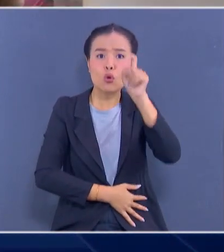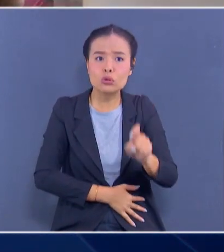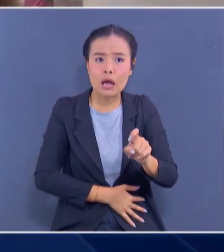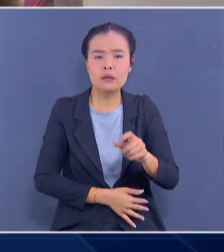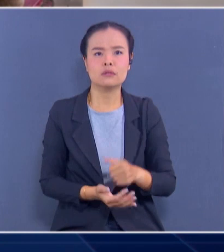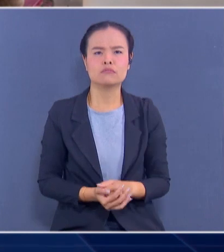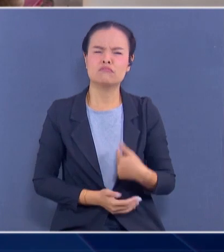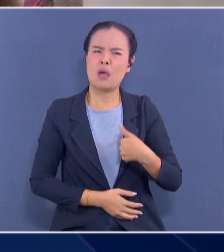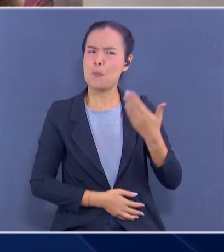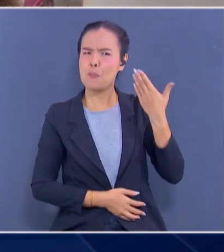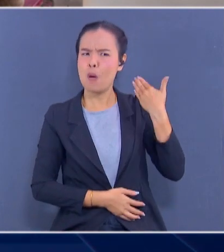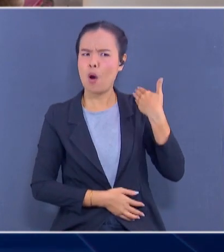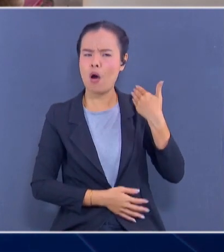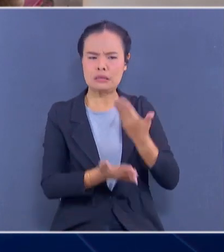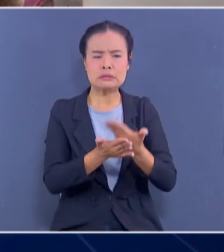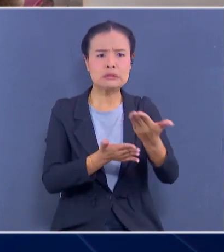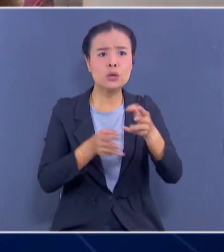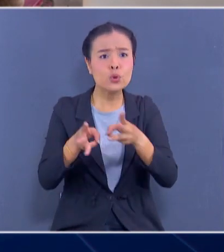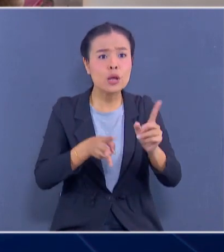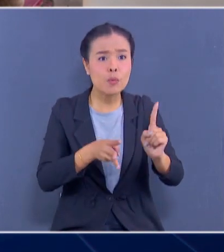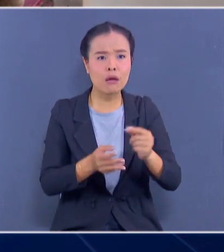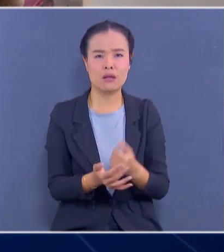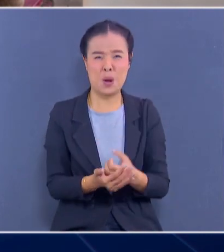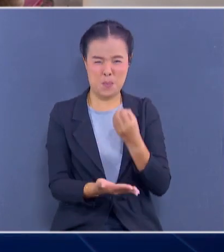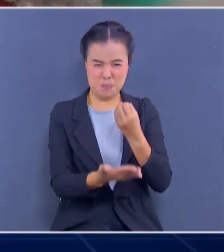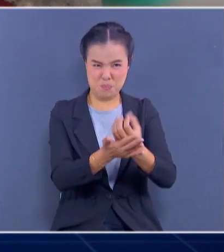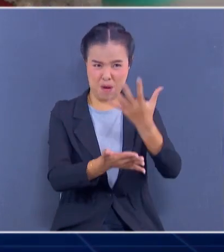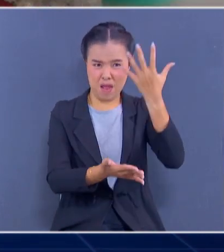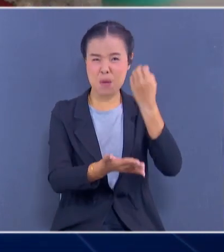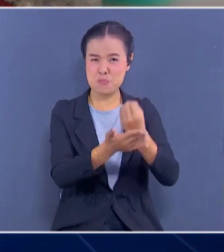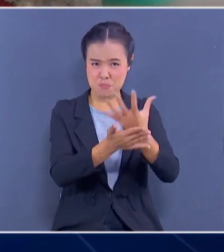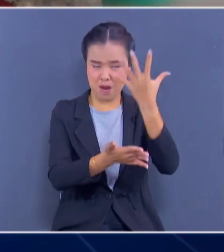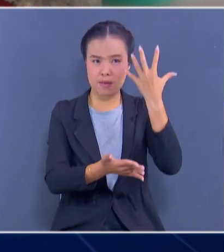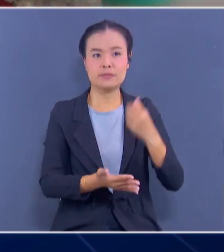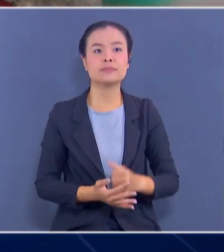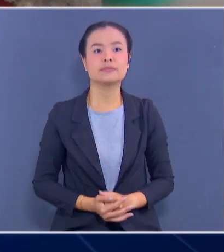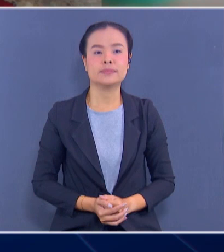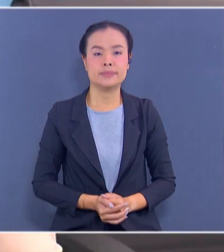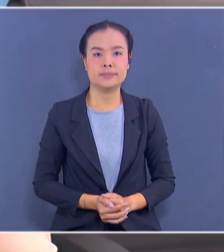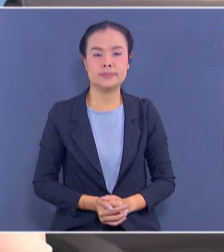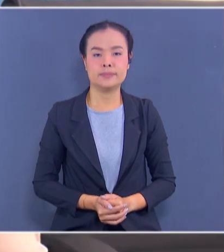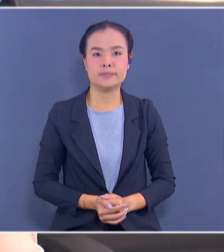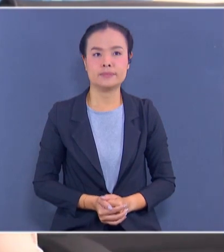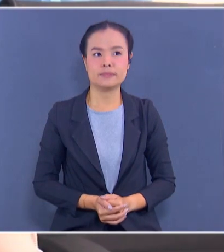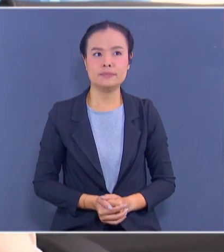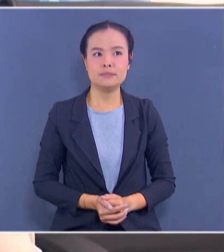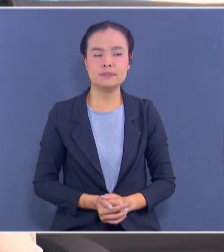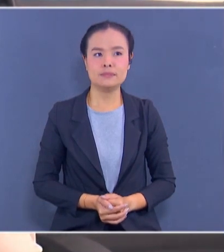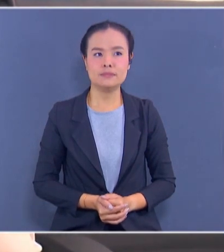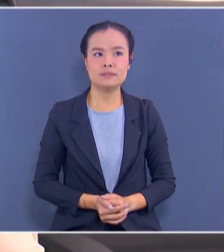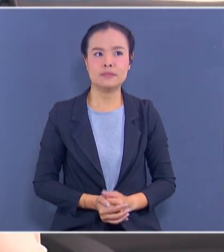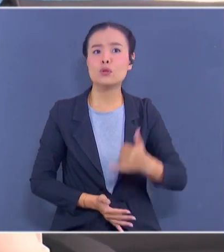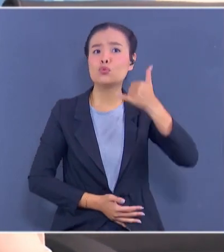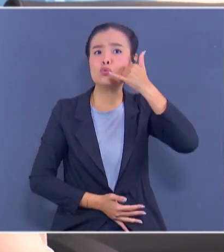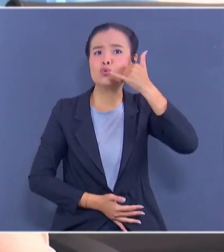กอบต.บอกว่าเอ๊ะก่อนหน้านี้เขาจัดซื้อกันยังไงมูลค่ามันค่อนข้างสูงจริงๆครับ ซึ่งก็โทรไปแล้วก็ไม่สาม